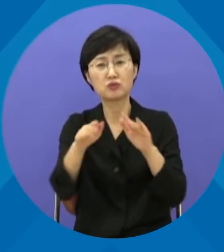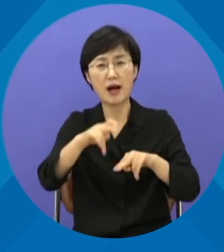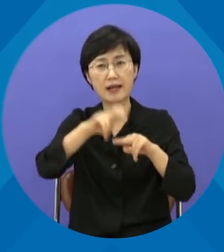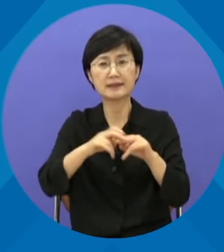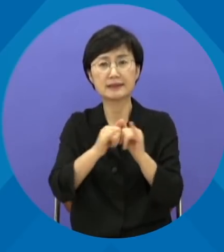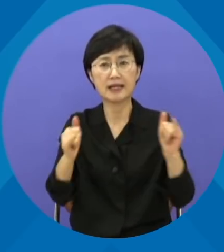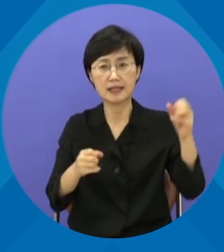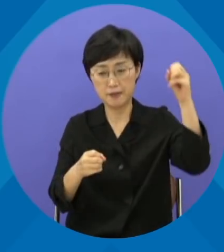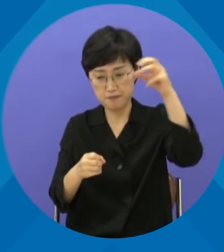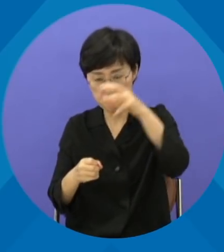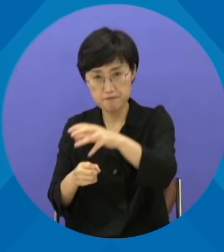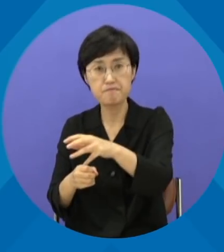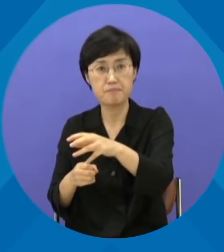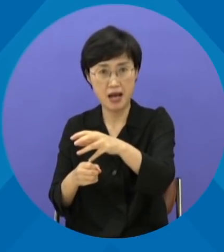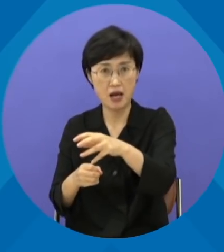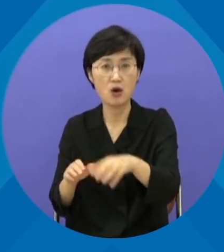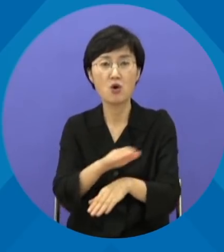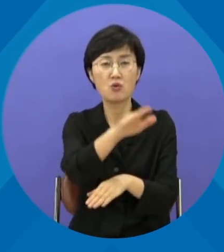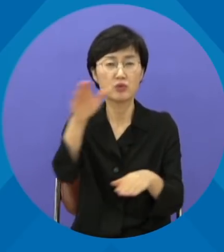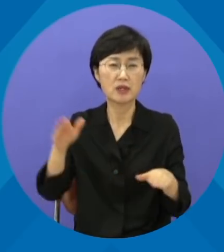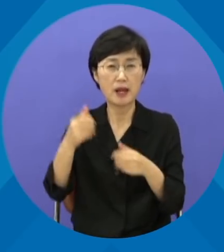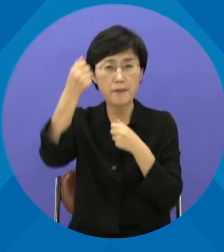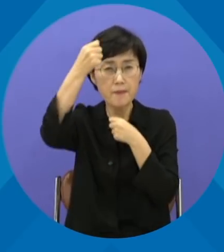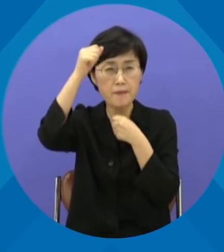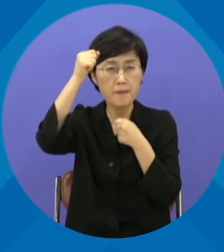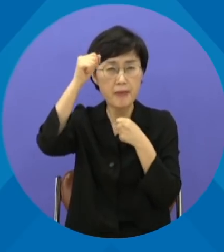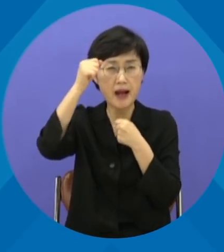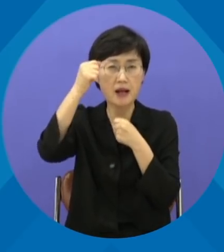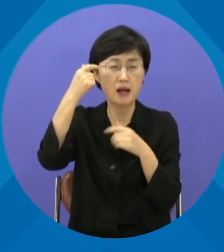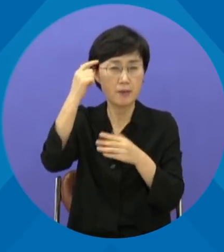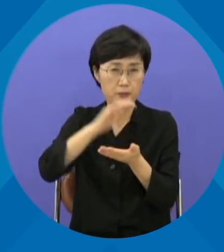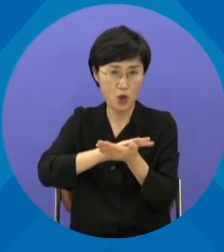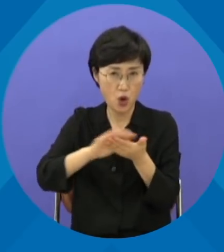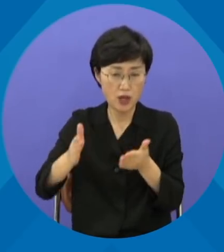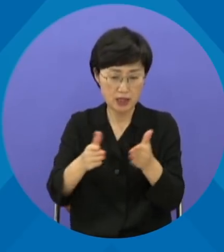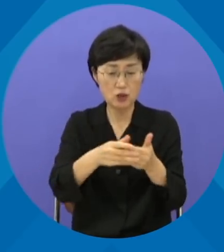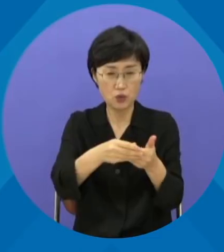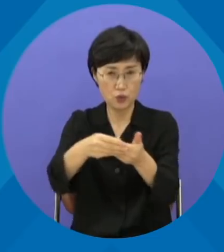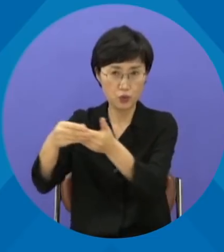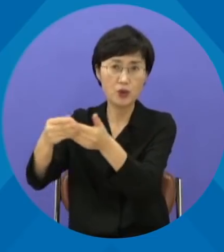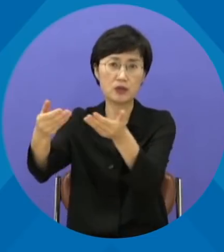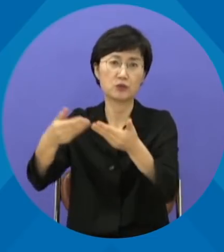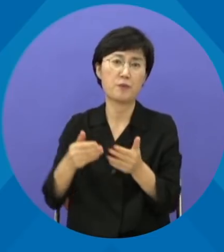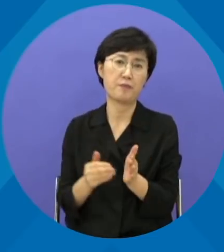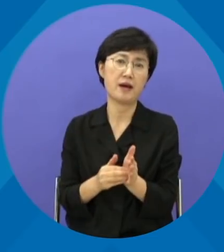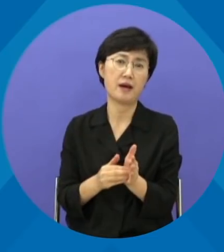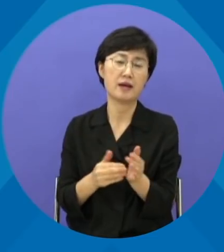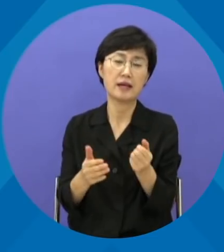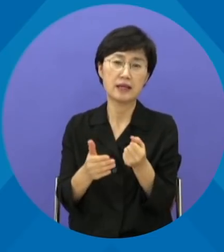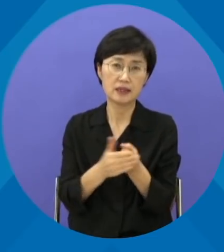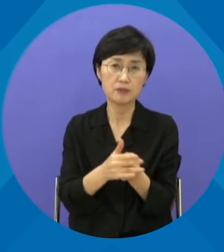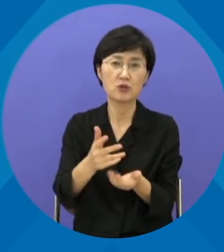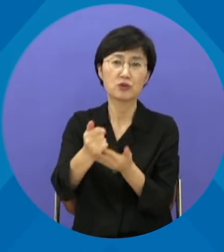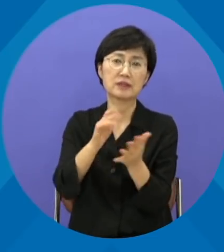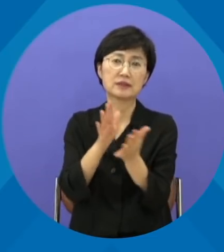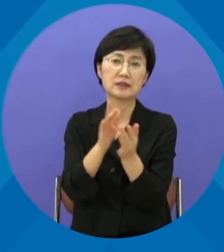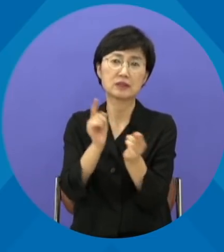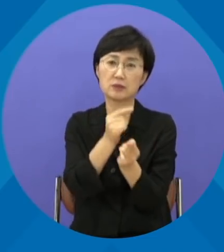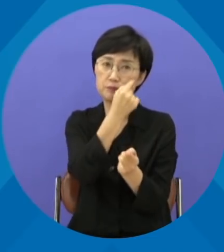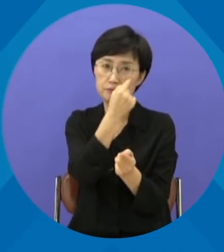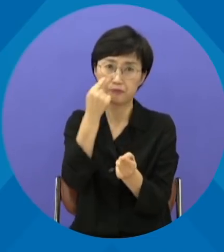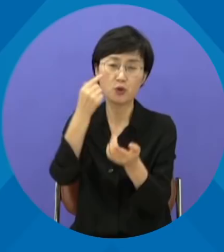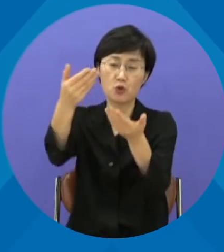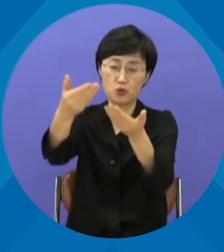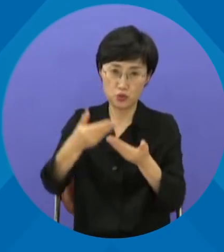그늘에 앉은 자에게 비치고 우리 발을 평강의 길로 인도하시리라. 그러므로 주께서 친히 징조를 너희에게